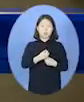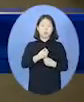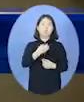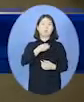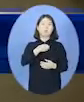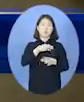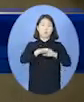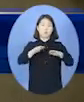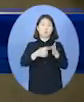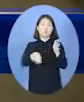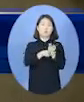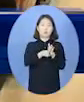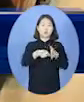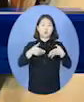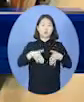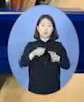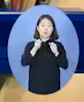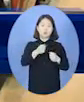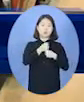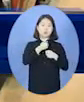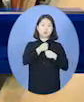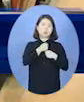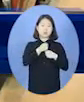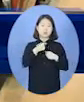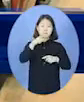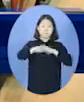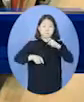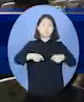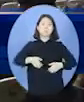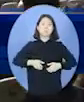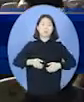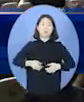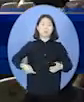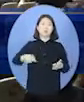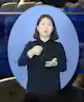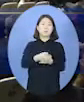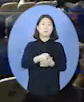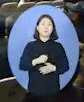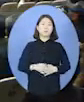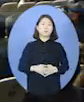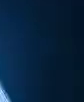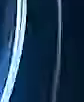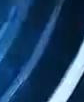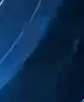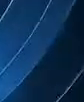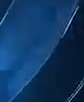위기를 해소하는 데 재향군인회가 앞장서 나간다는 각오를 다지는 시간을 가졌습니다.